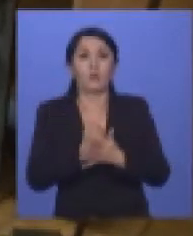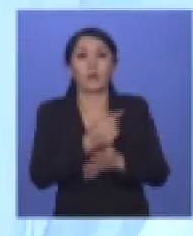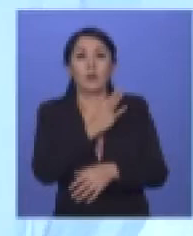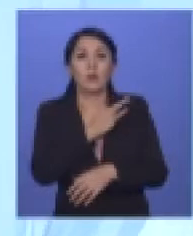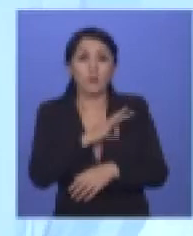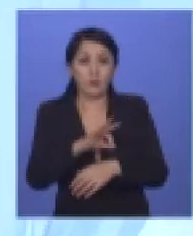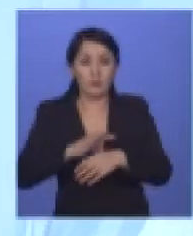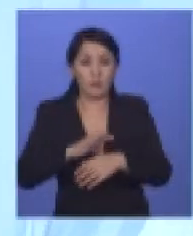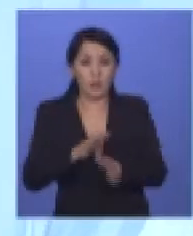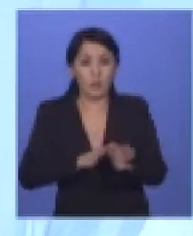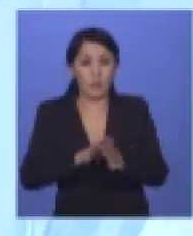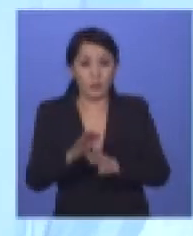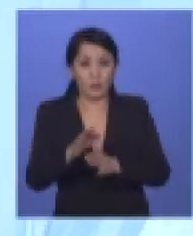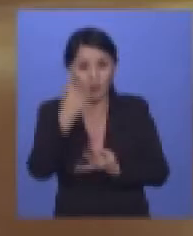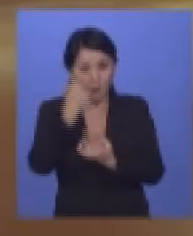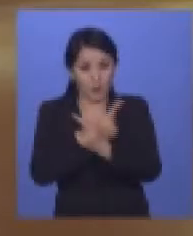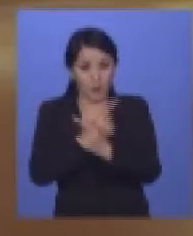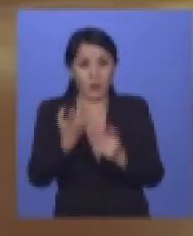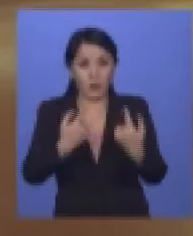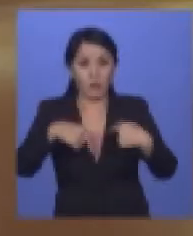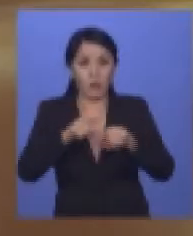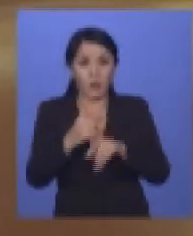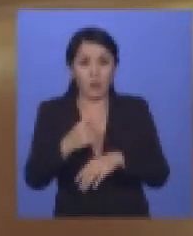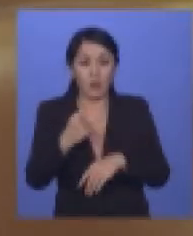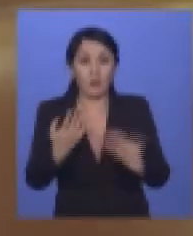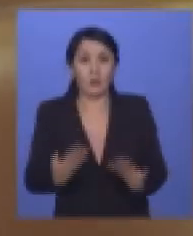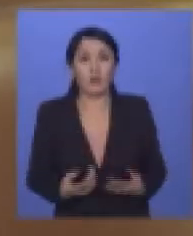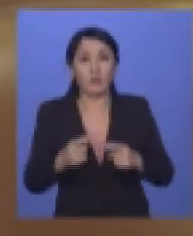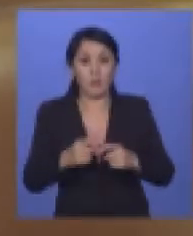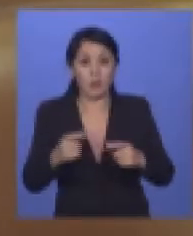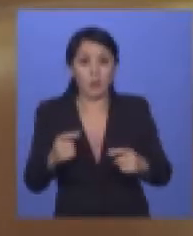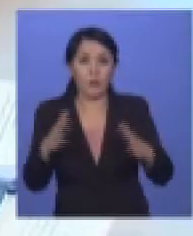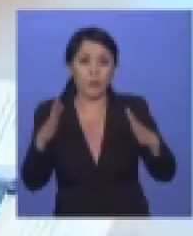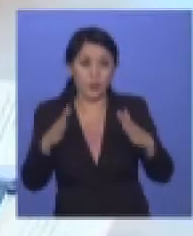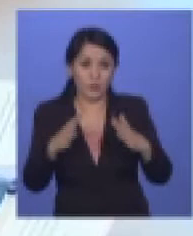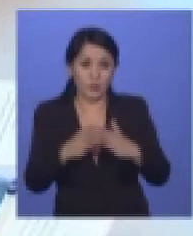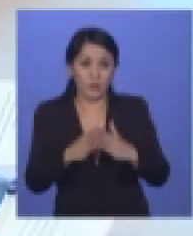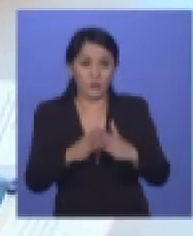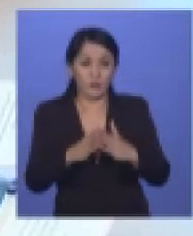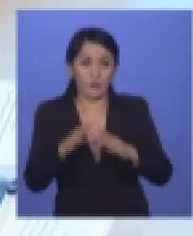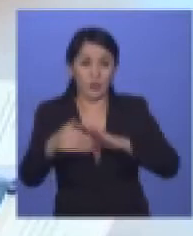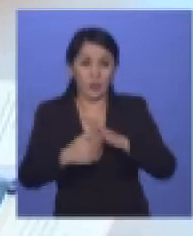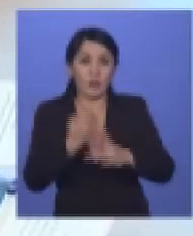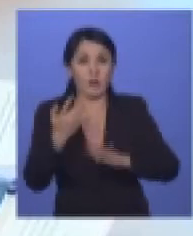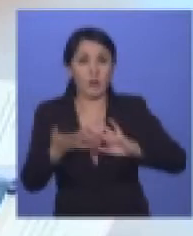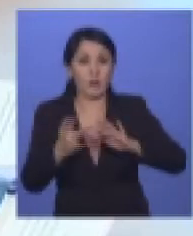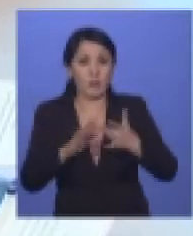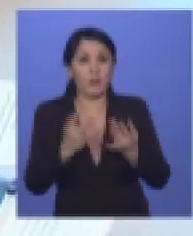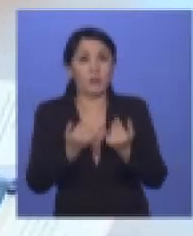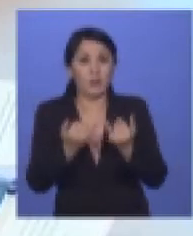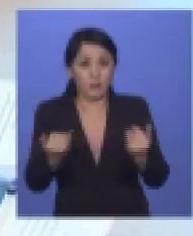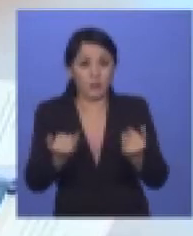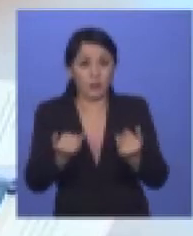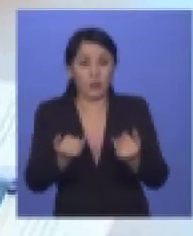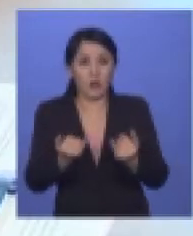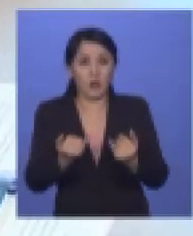болуы бойынша жүргізіліп жатқан жұмыстар туралы хабарлады. Ұйымдастырушылардың айтуынша, тұрғындар көбіне жер, тұрғын үй мен жаңа цифрлы қызметтер